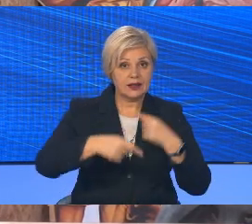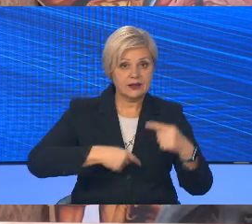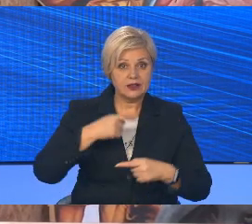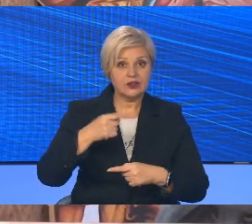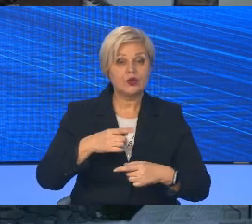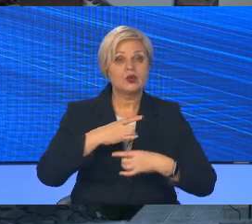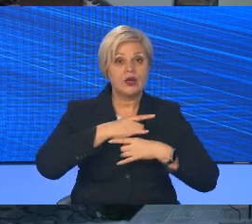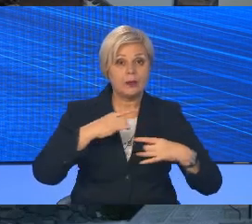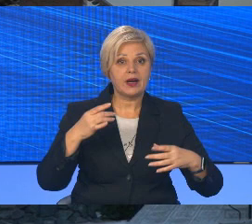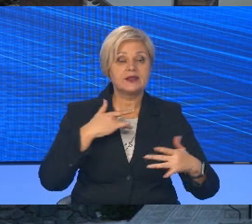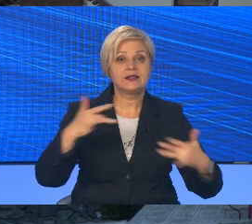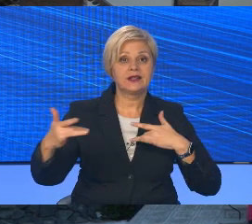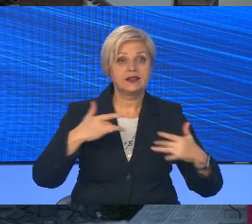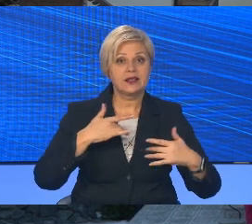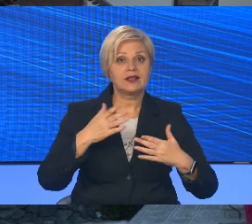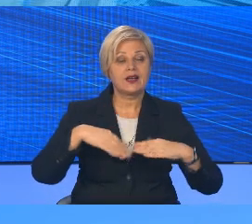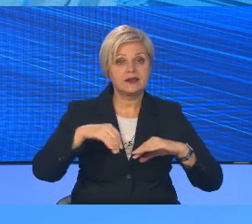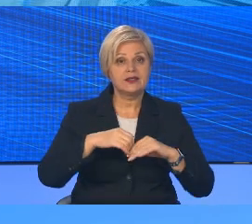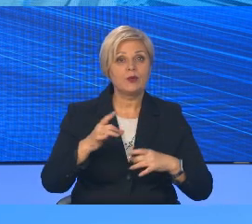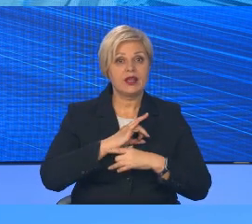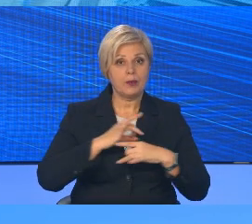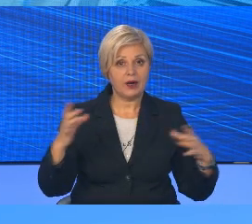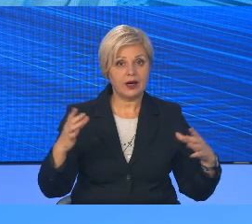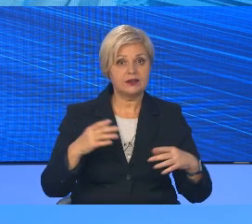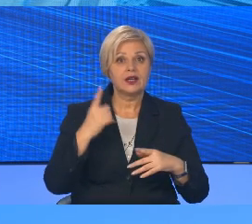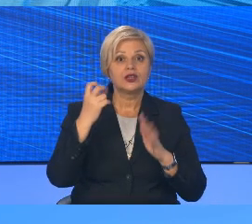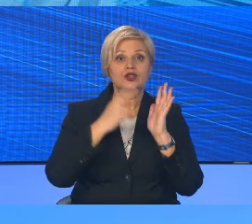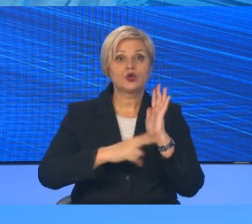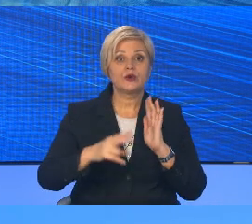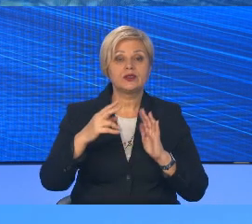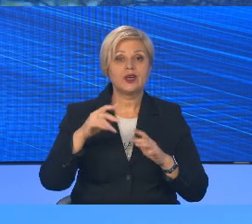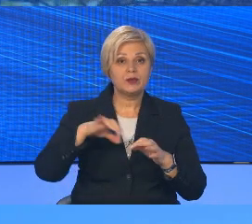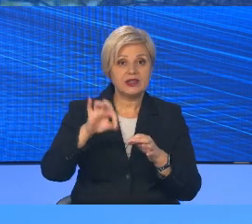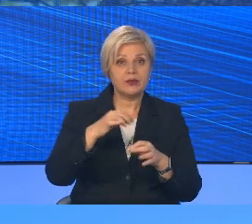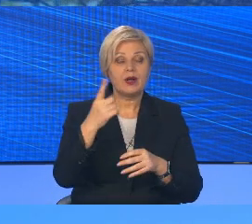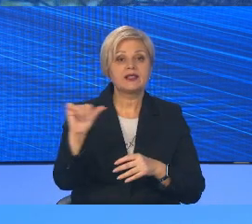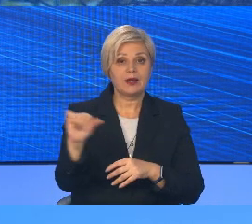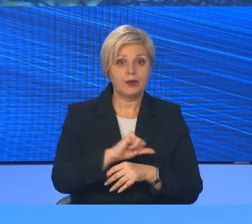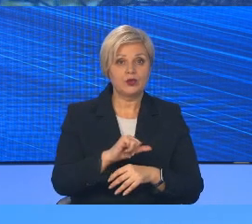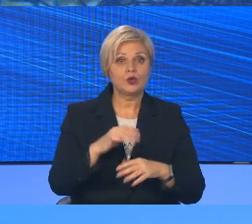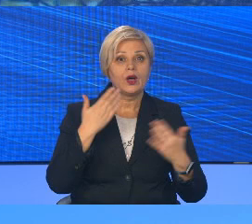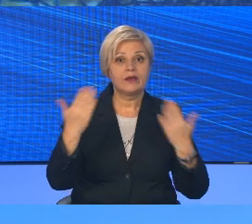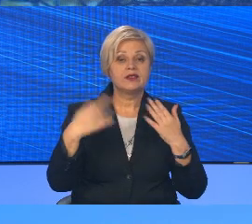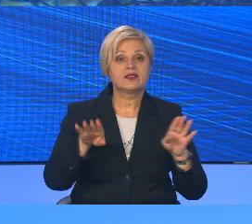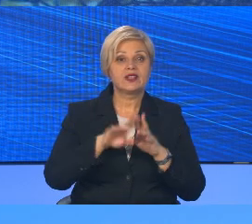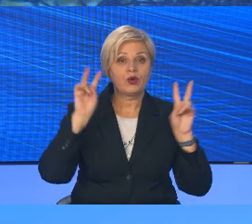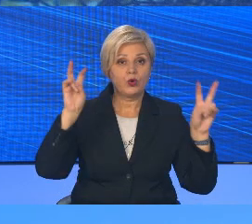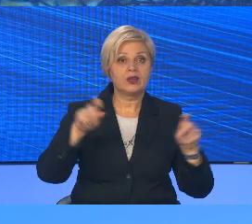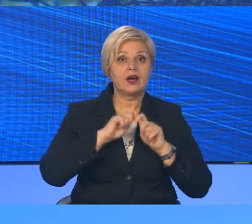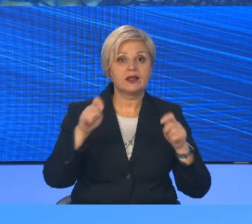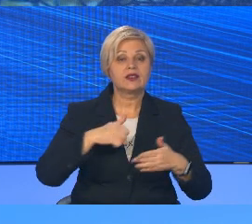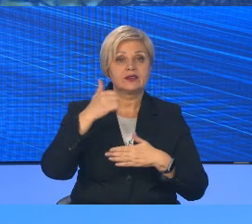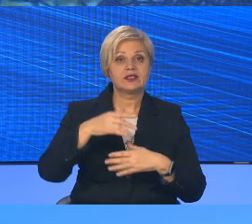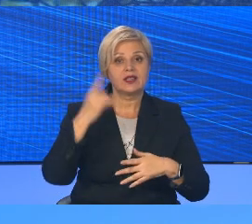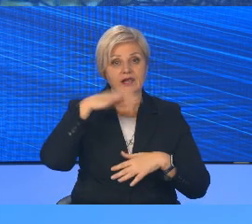тут ладят театрализованное семейное свято. 170 петлю за хвилину. Выстава с такой назвой открылась у Центра